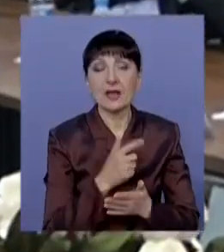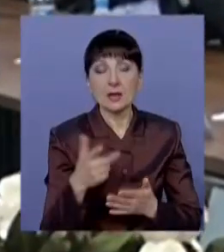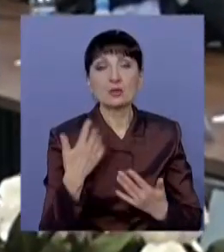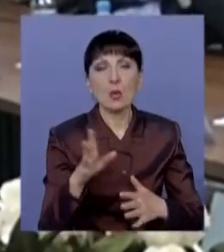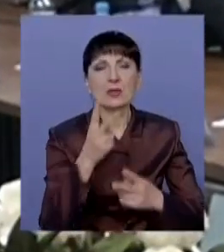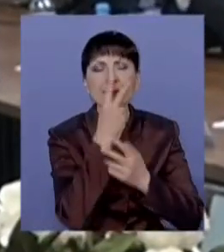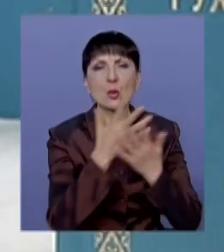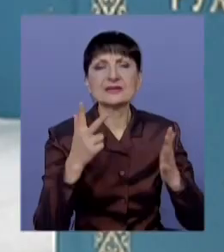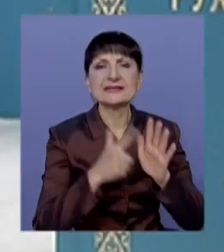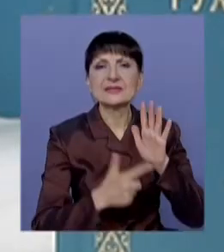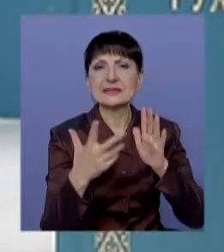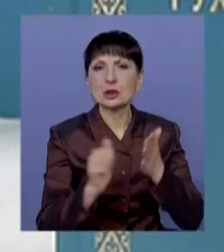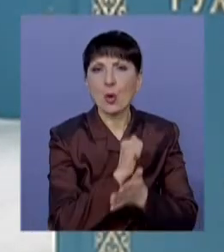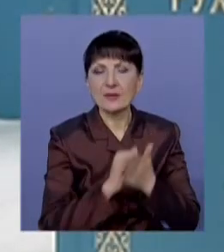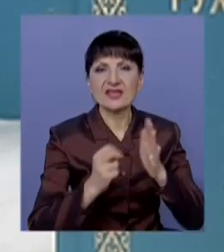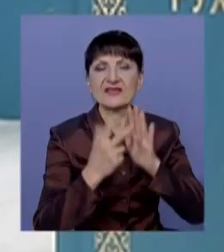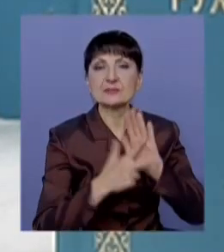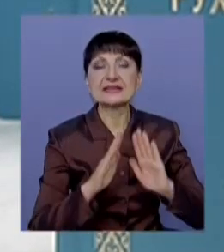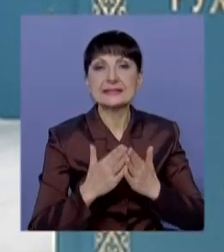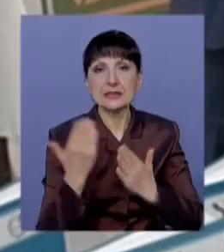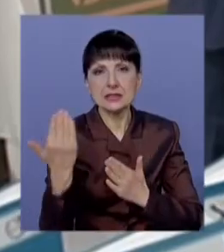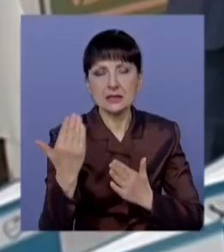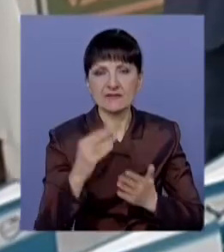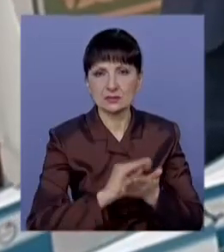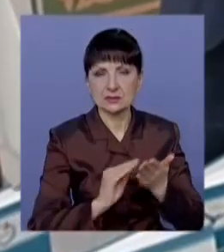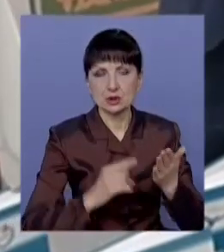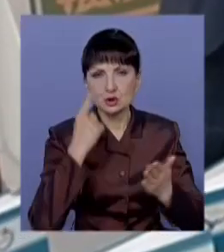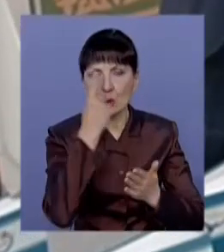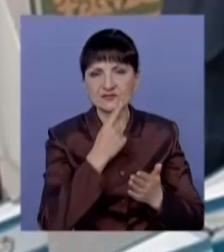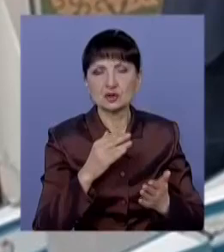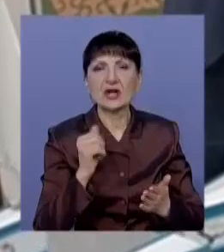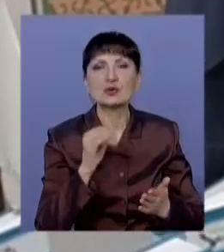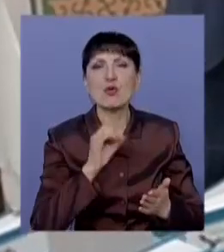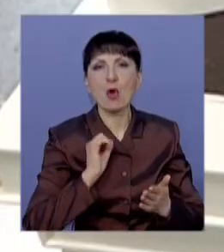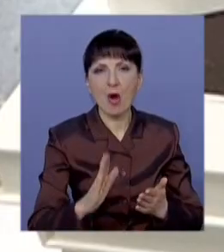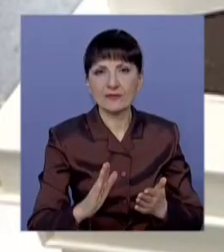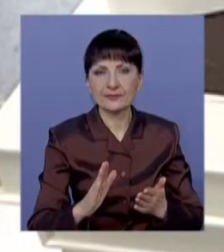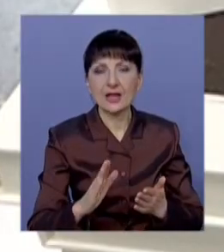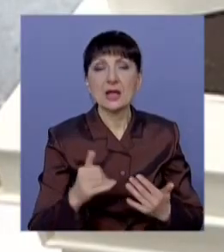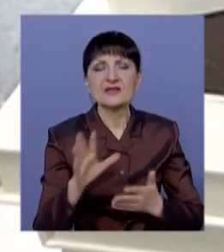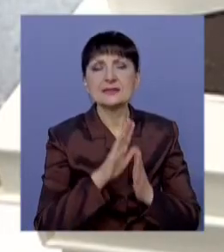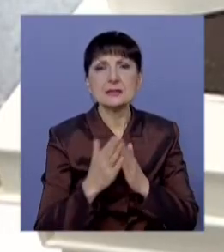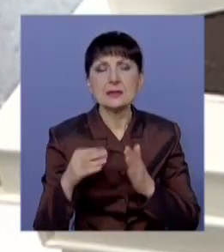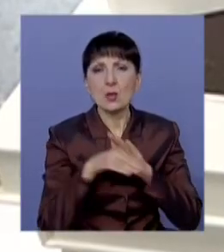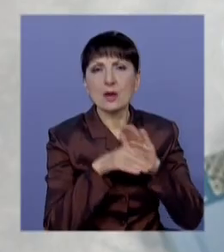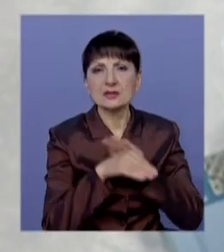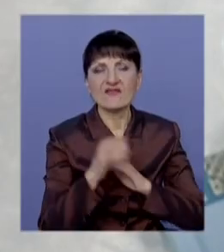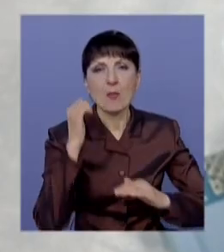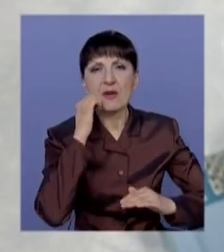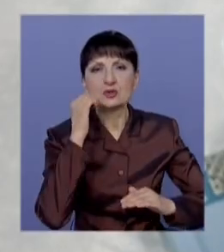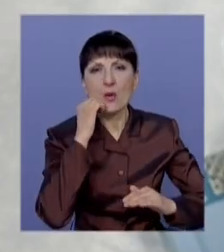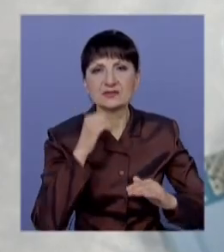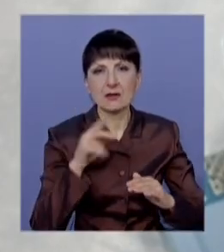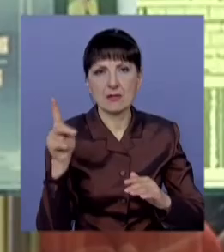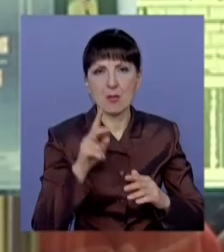обнародовал 73 документа и 18 книг, написанных собственноручно Ильясом Жансугуровым. Рукописи все эти годы хранились в московских